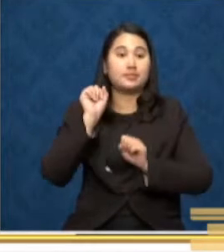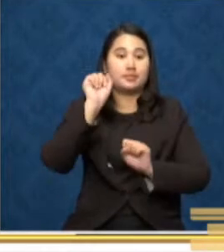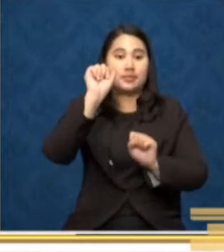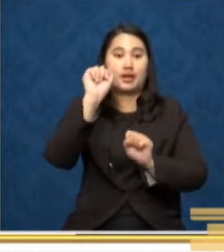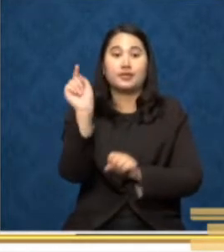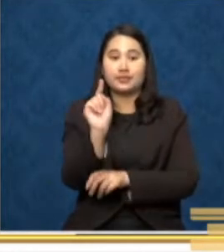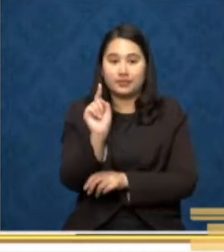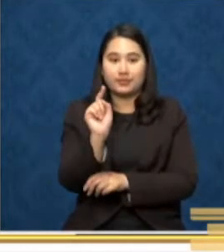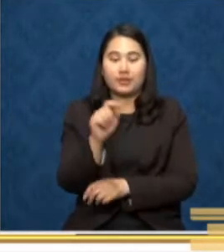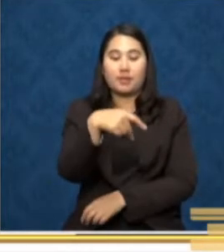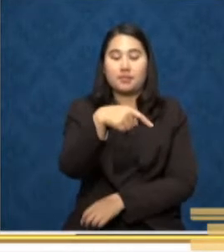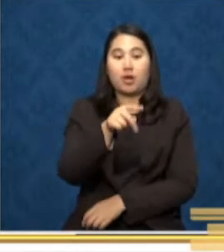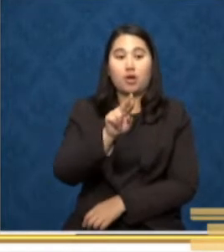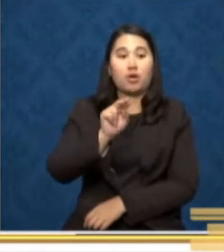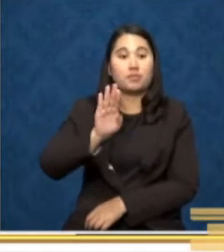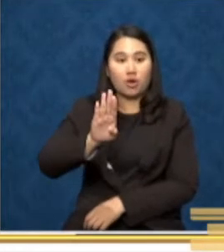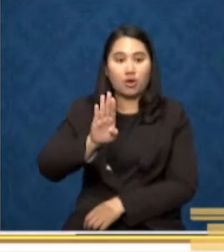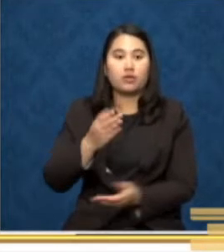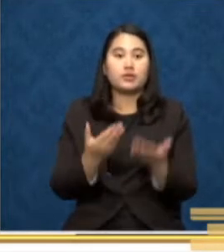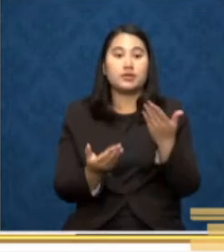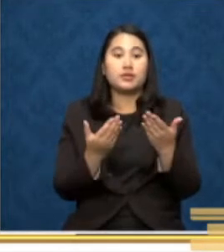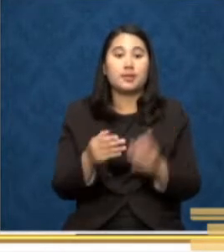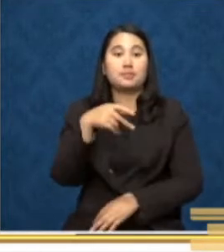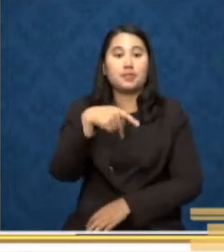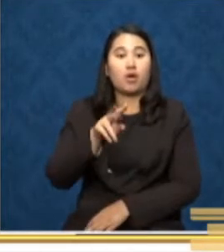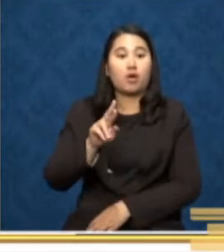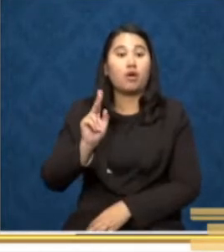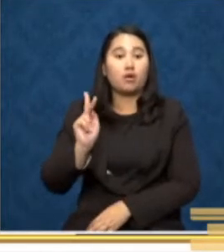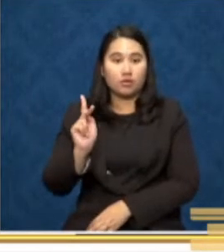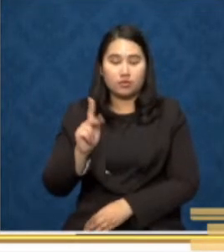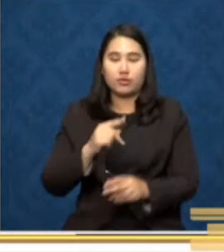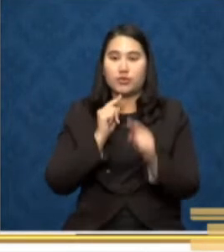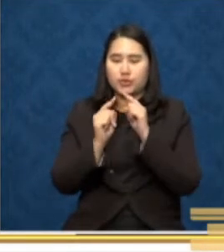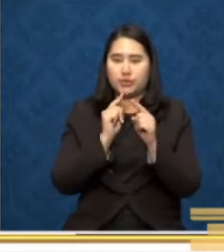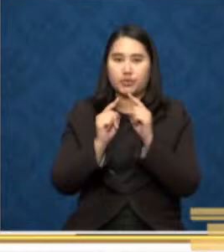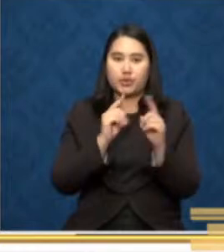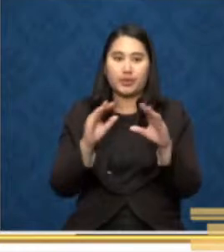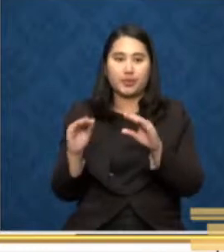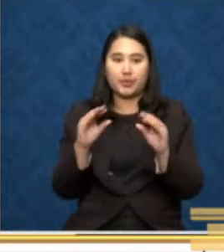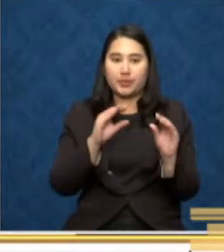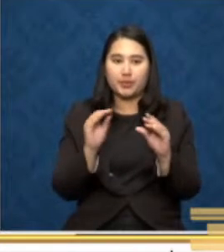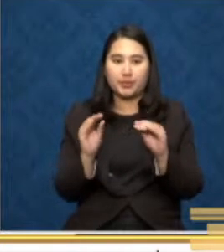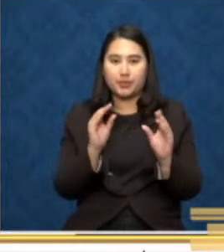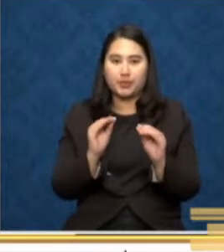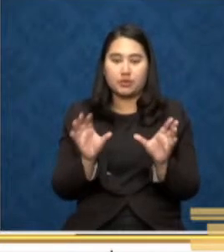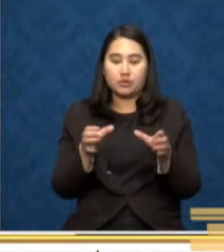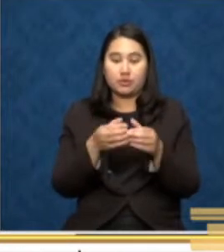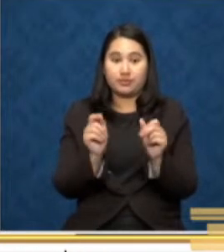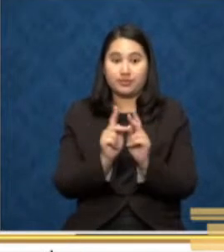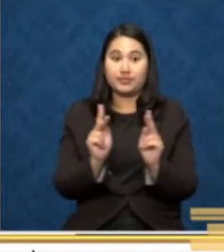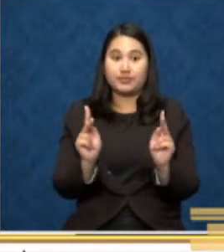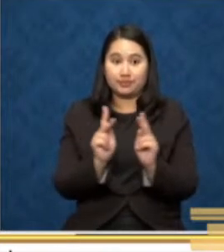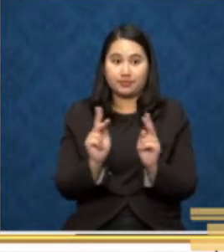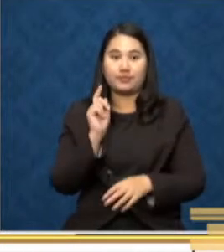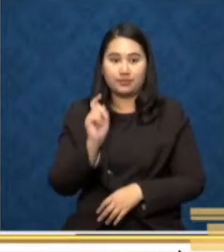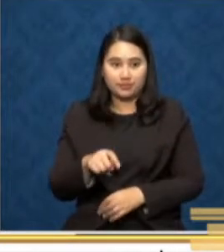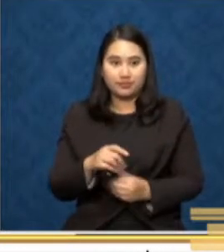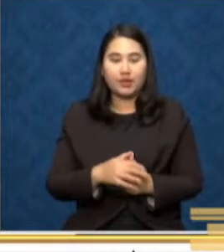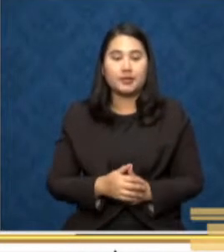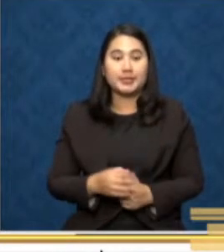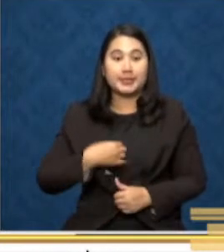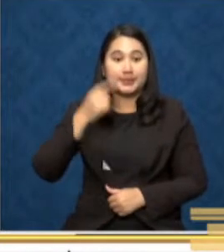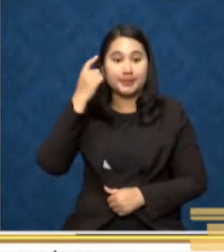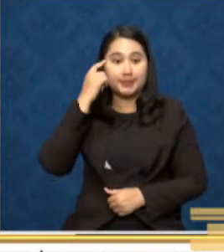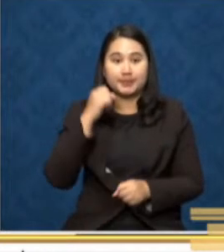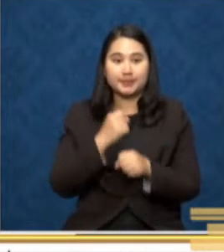าจะเป็นพรบหรือพระราชกำหนดเกี่ยวกับการสร้างสันติภาพต้องมีการพูดคุยต้องหารือในคณะกรรมการวิสามัญตรงนี้ว่าเราจ